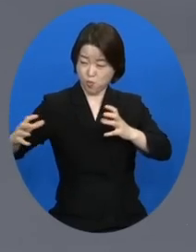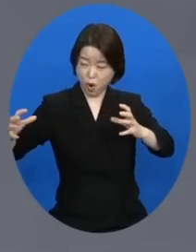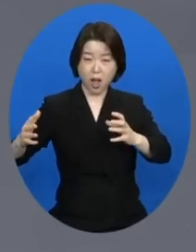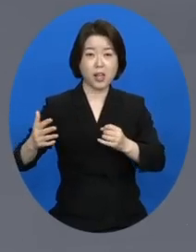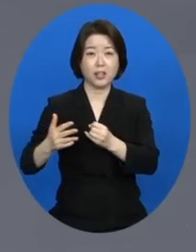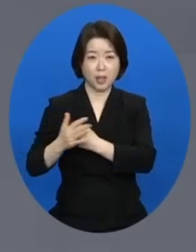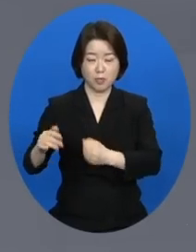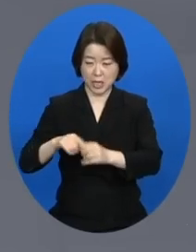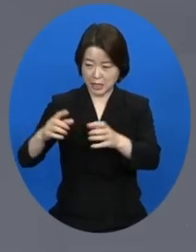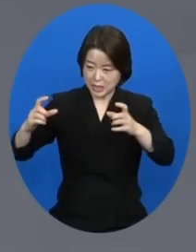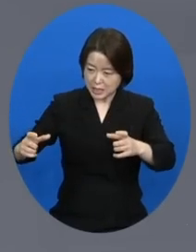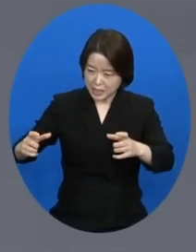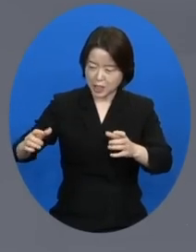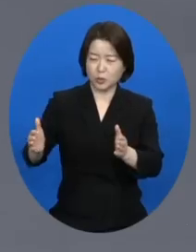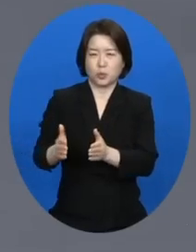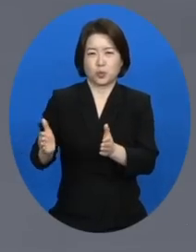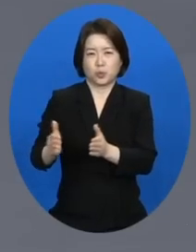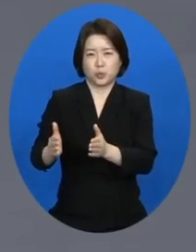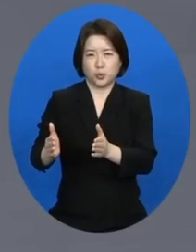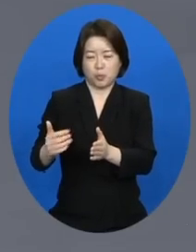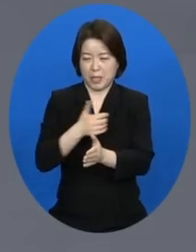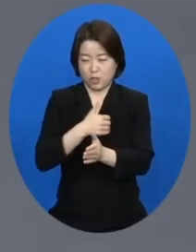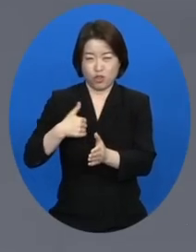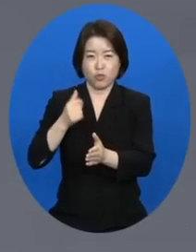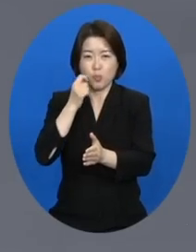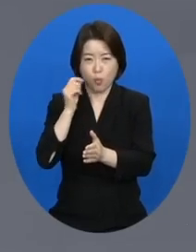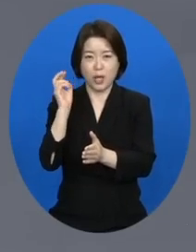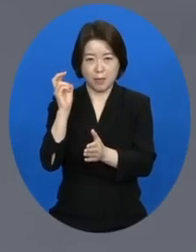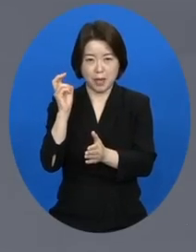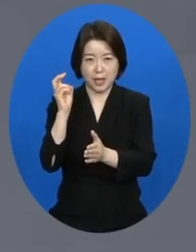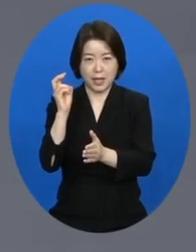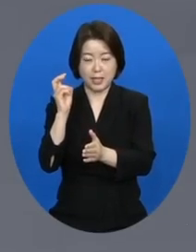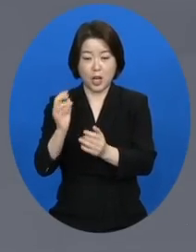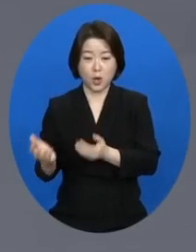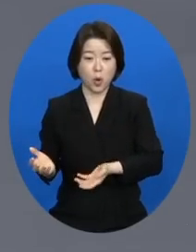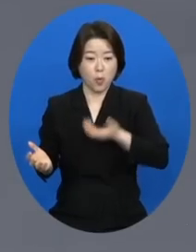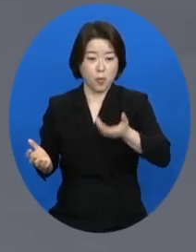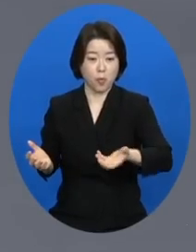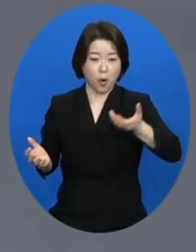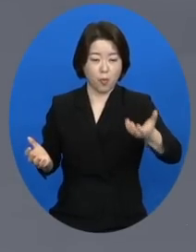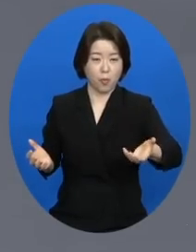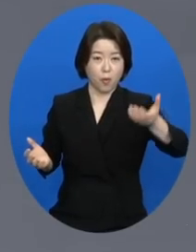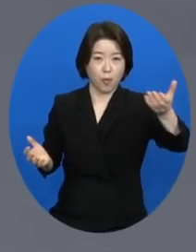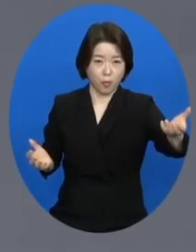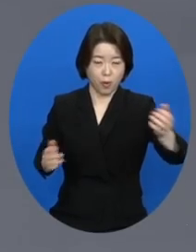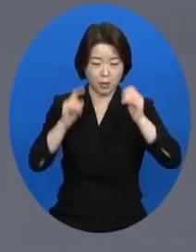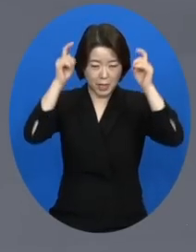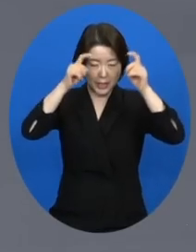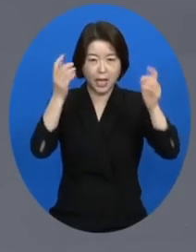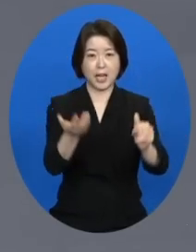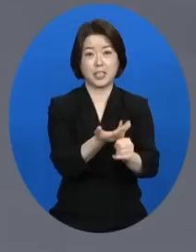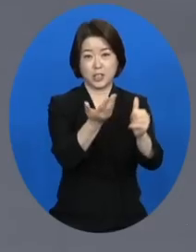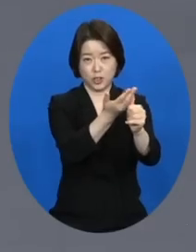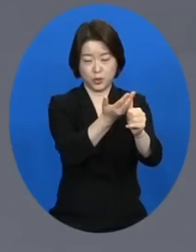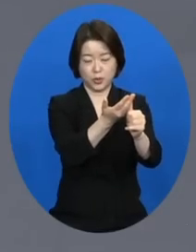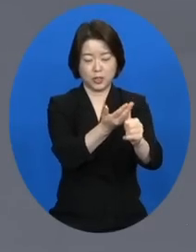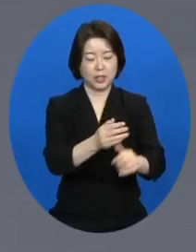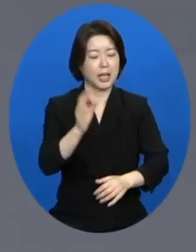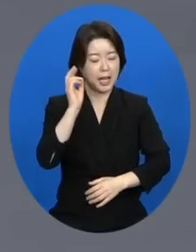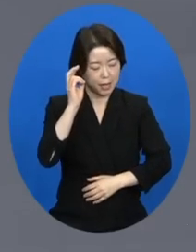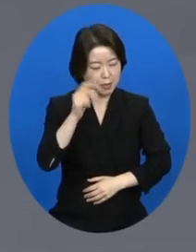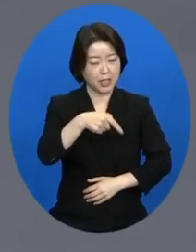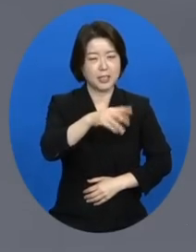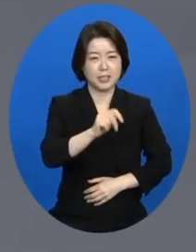때문에 그 지역만으로는 아마 충분치 못했던 것 같습니다. 그러다 보니까 자꾸 북쪽으로 올라갔던 것이고 이 세겜까지 그